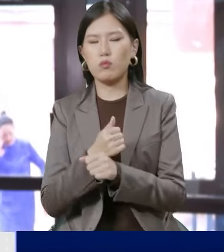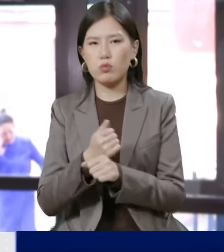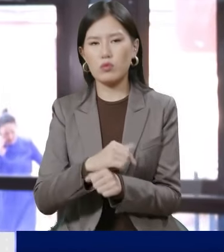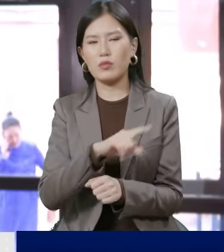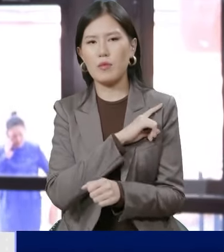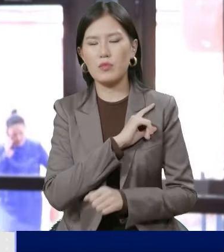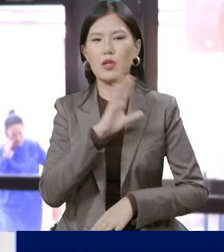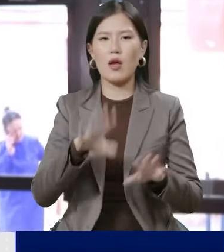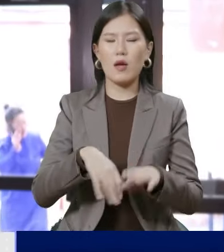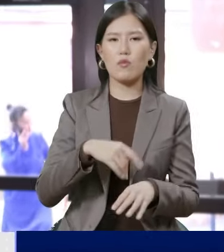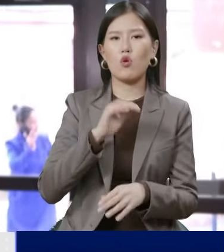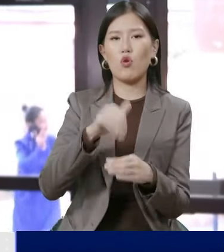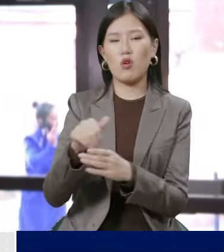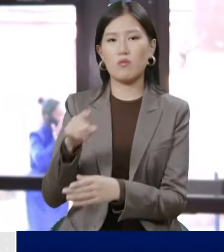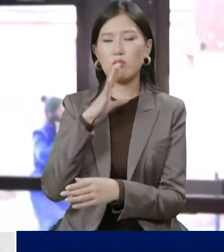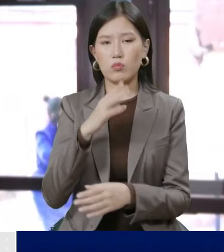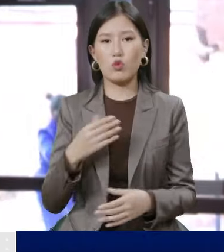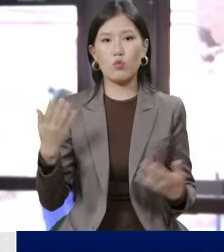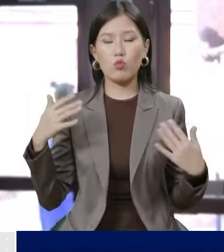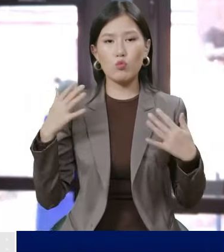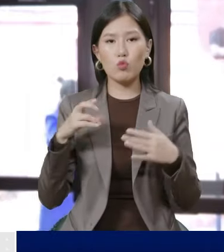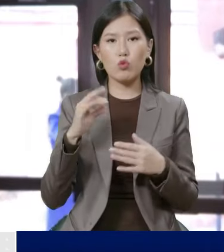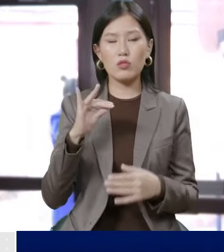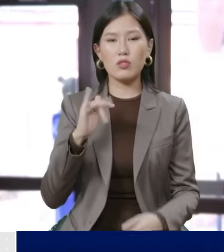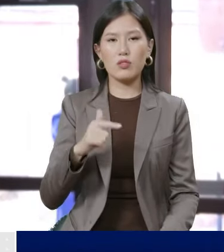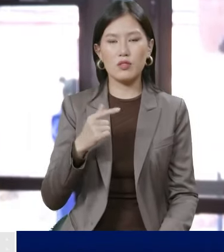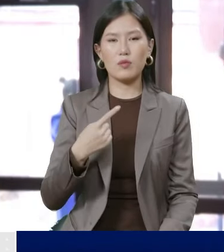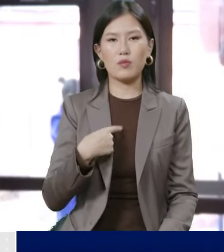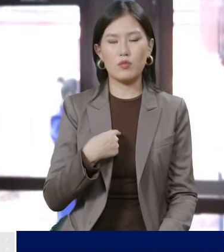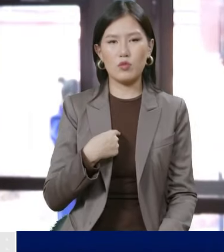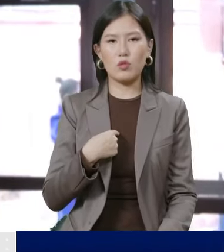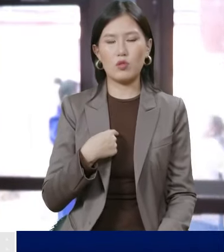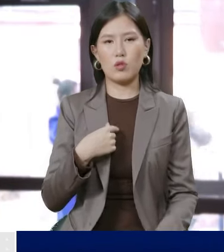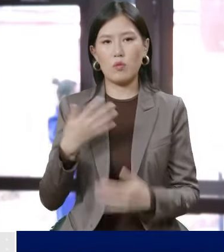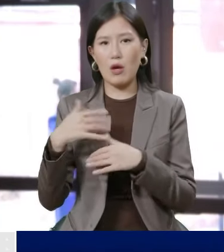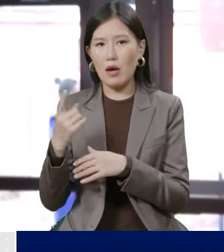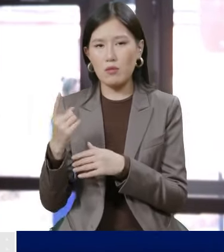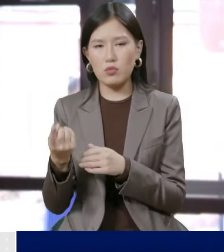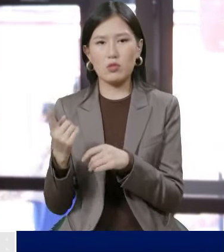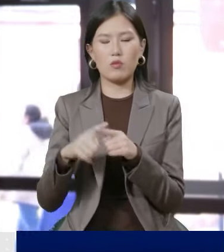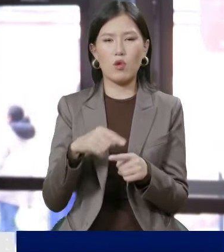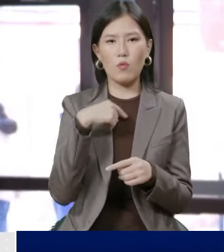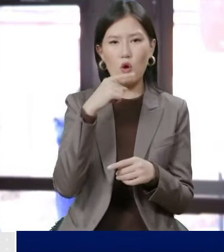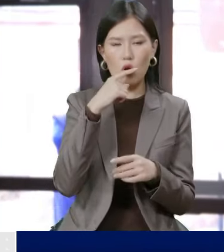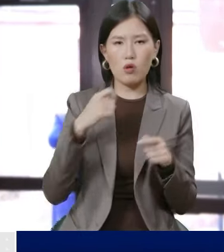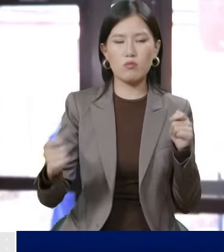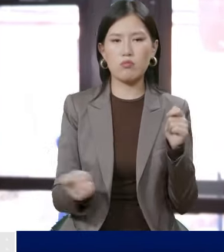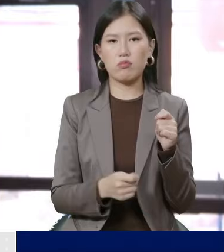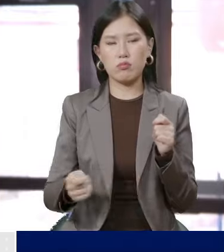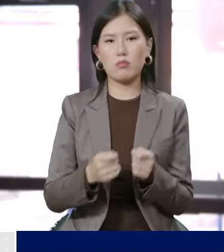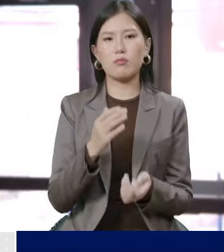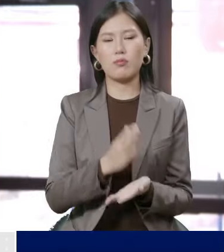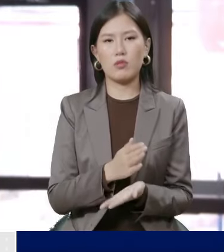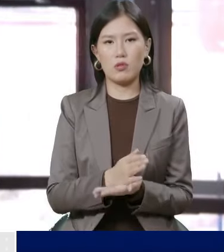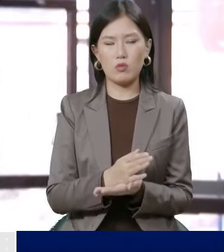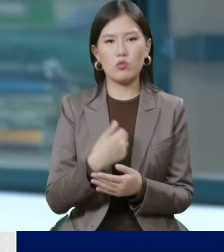бүрийн юмд оролцох одоо энэ бүжгэнд явсаар би яг өөрөө би тэрнээсээ гадна морин хуур гэдэг сурж өөрөө өөрийнхөө